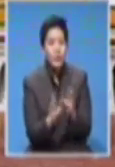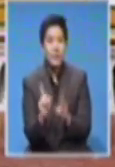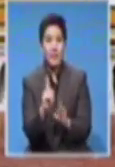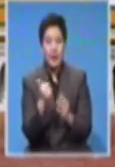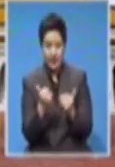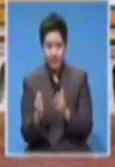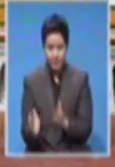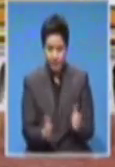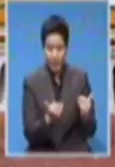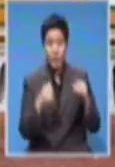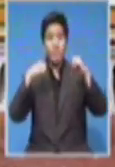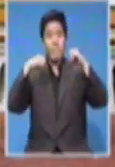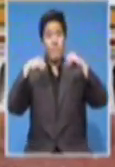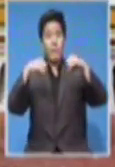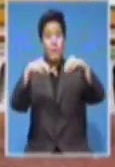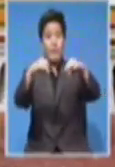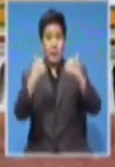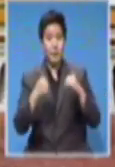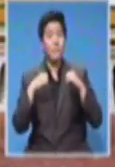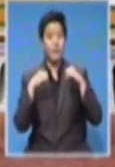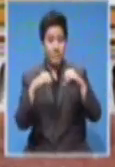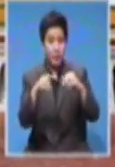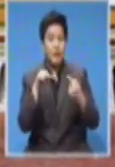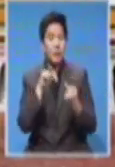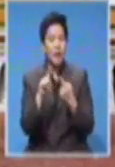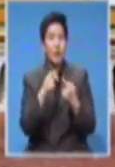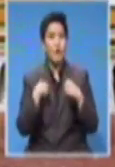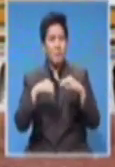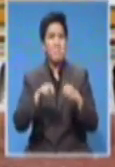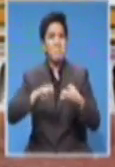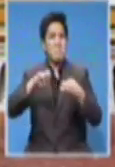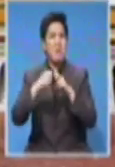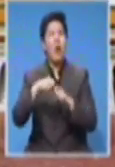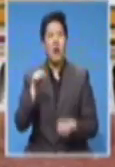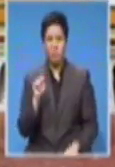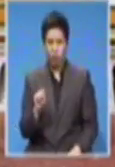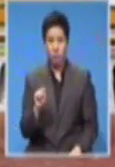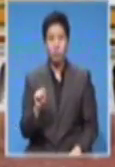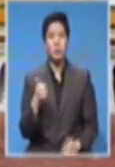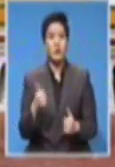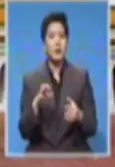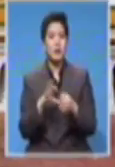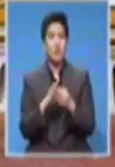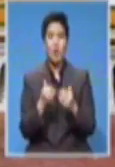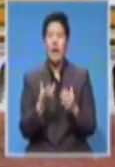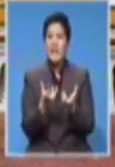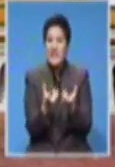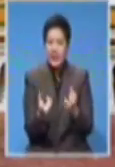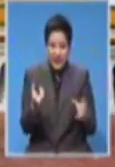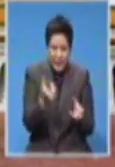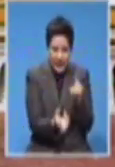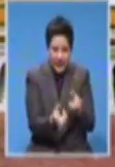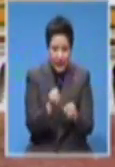านไฟฟ้าอันนี้เป็นประเด็นสำคัญนะครับมันเป็นประเด็นของพลังงานที่เรากำลังมีปัญหาอยู่ขณะนี้สำหรับโรงไฟฟ้าถ่านหินในประเทศไทย